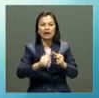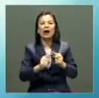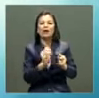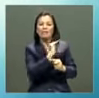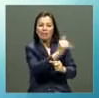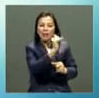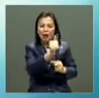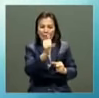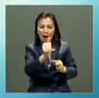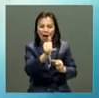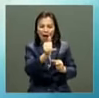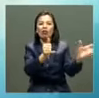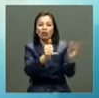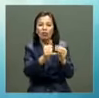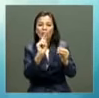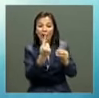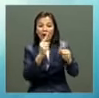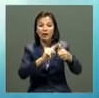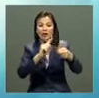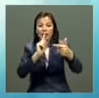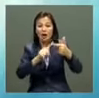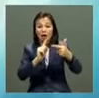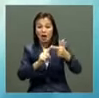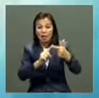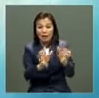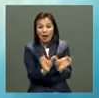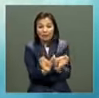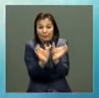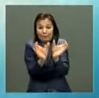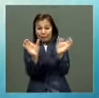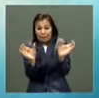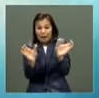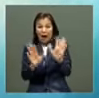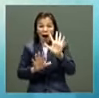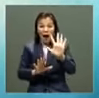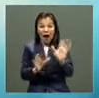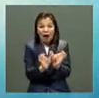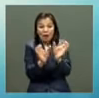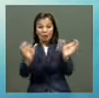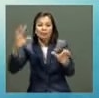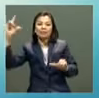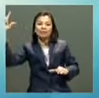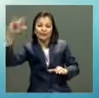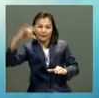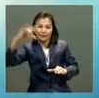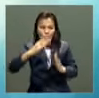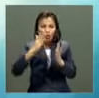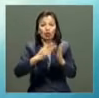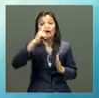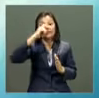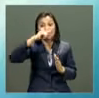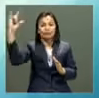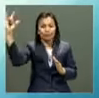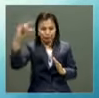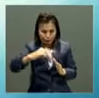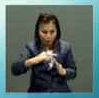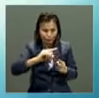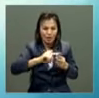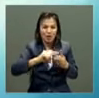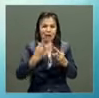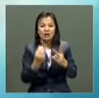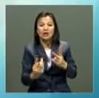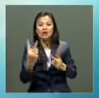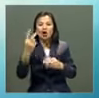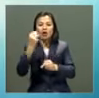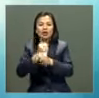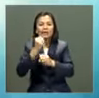อีกกลุ่มหนึ่งนะฮะ5รายก็แบ่งเป็น2รายเดินทางกลับคนไทยเดินทางกลับจากต่างประเทศนะครับแล้วอีก2รายทำงานในส